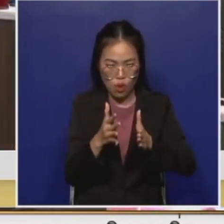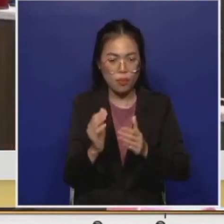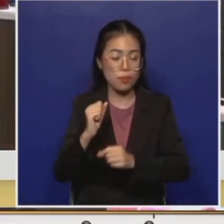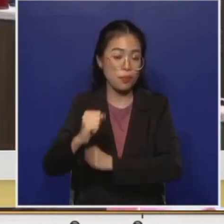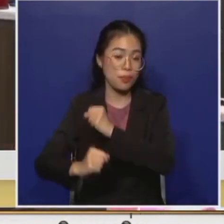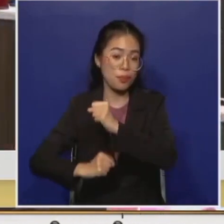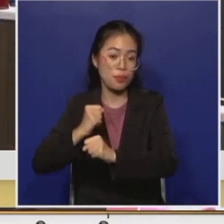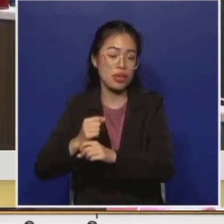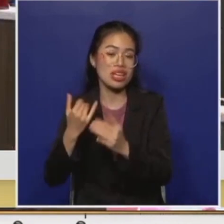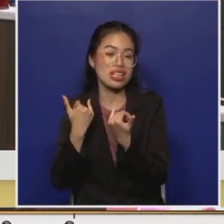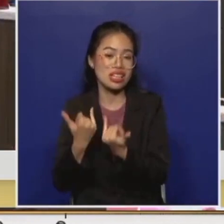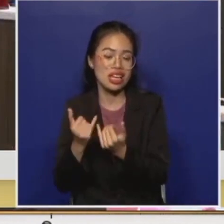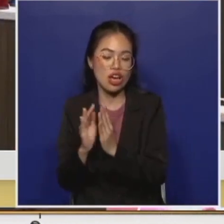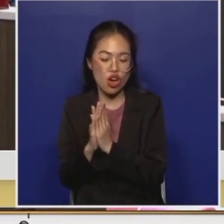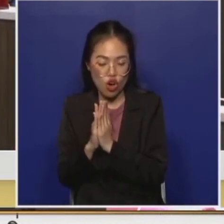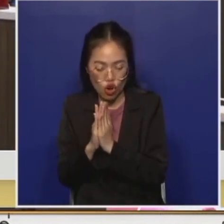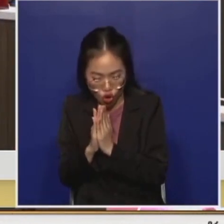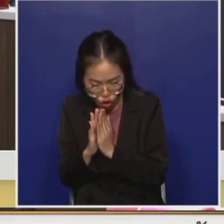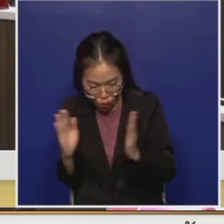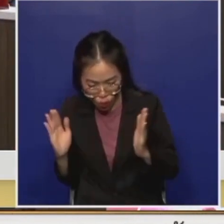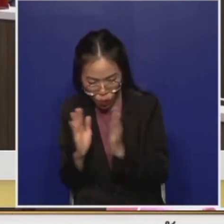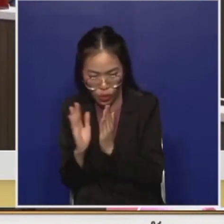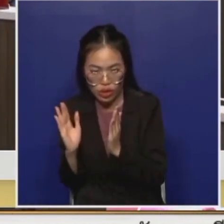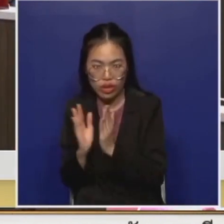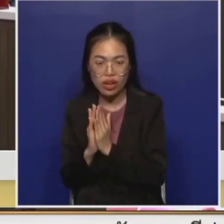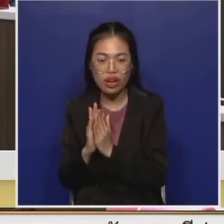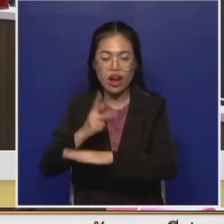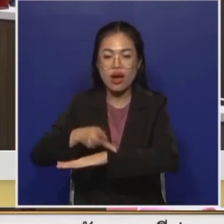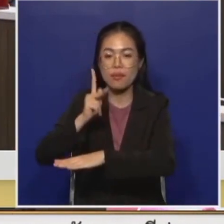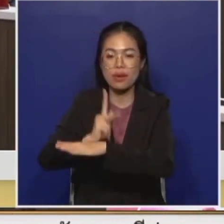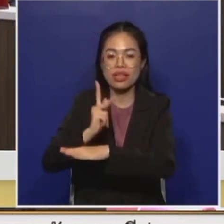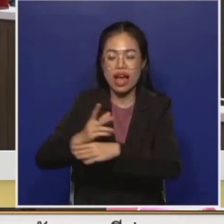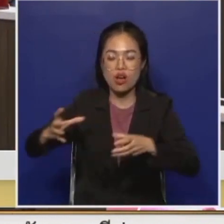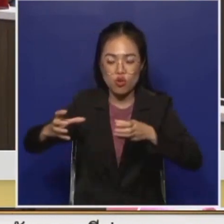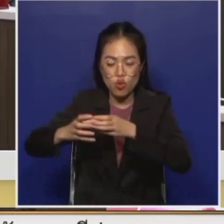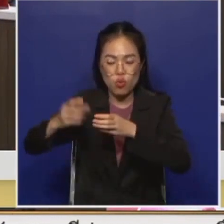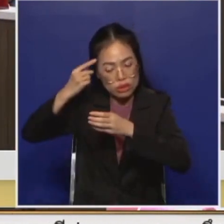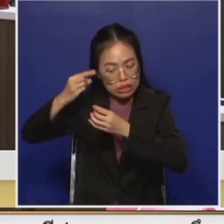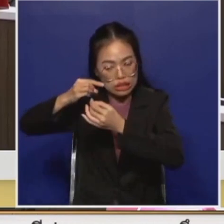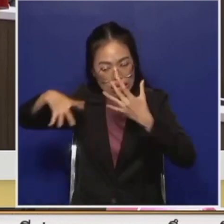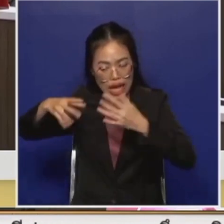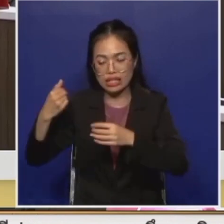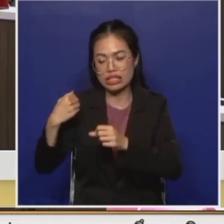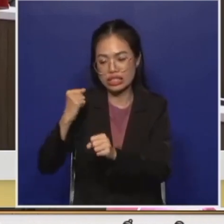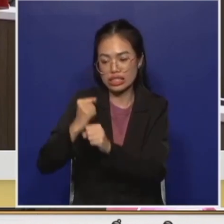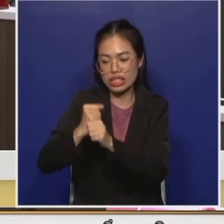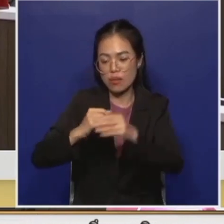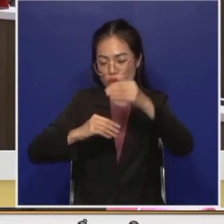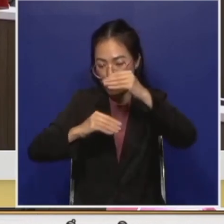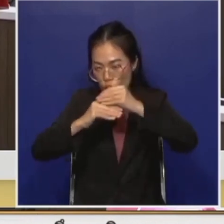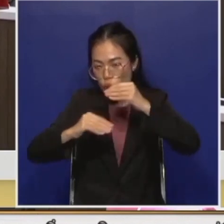นี้อระ linerกธานประทําวิบฝายคารขนาวทำงานพกรวฝายคารางงหมดเราวางโครงการอภิพฟรรย์ไว้